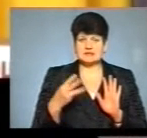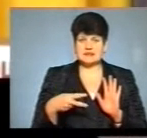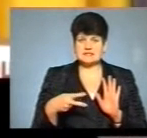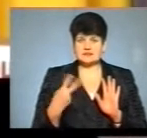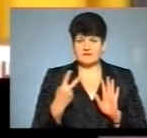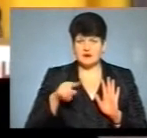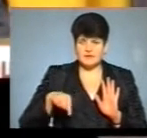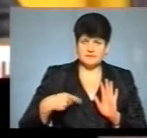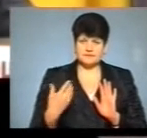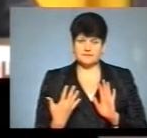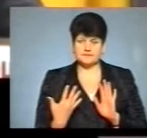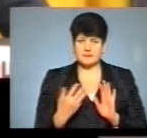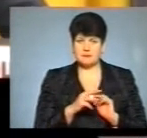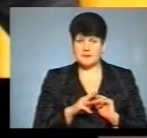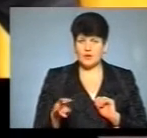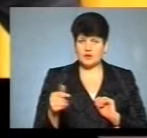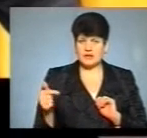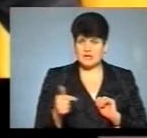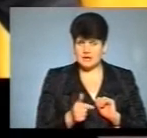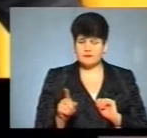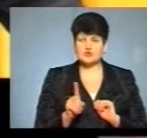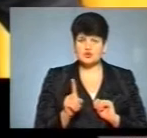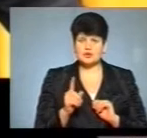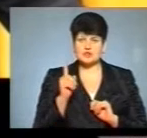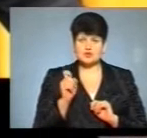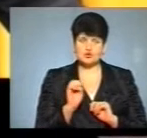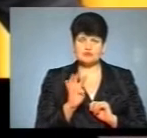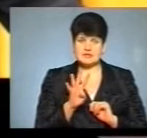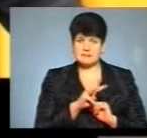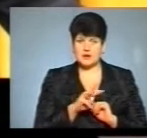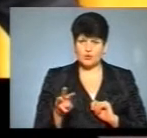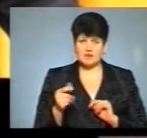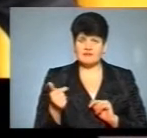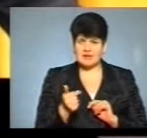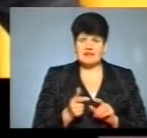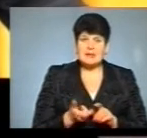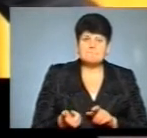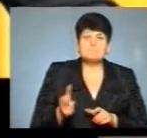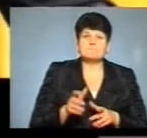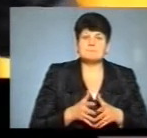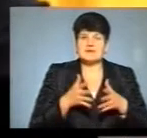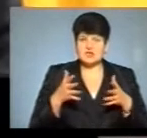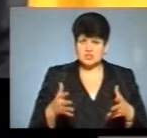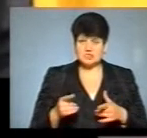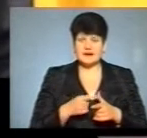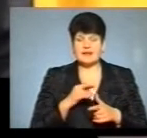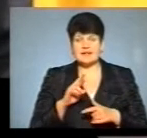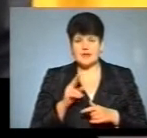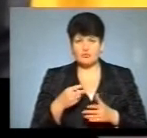732,5 мільйони гривень, що на 114 мільйонів гривень більше, як в